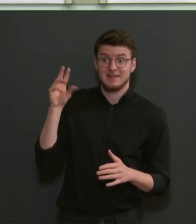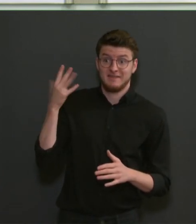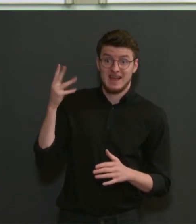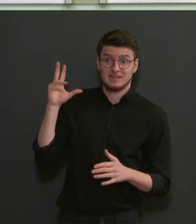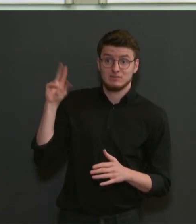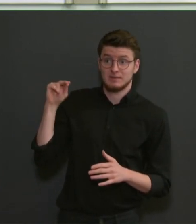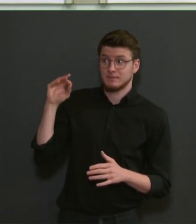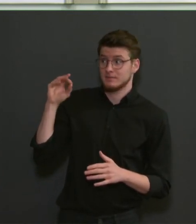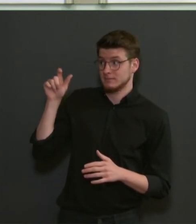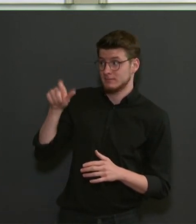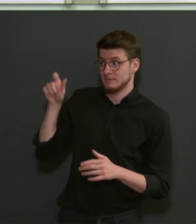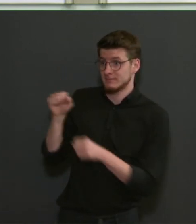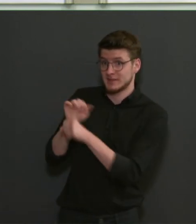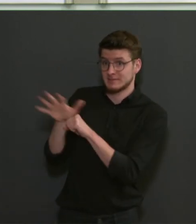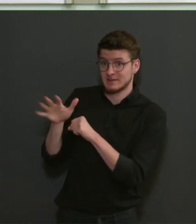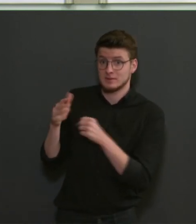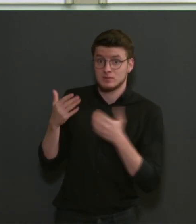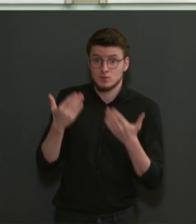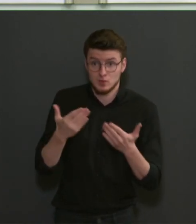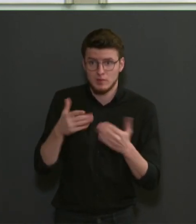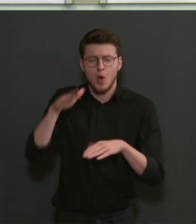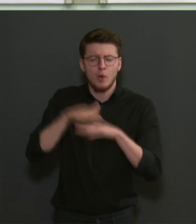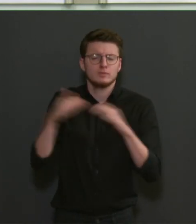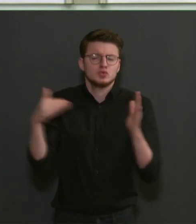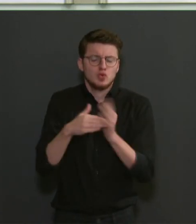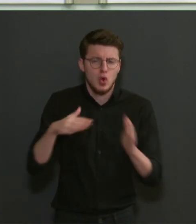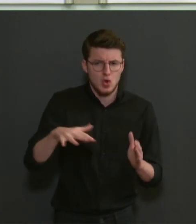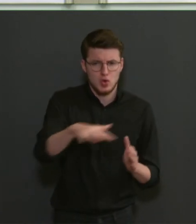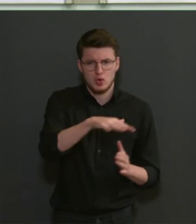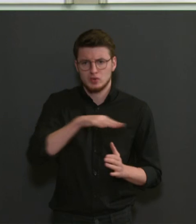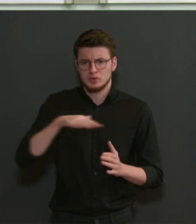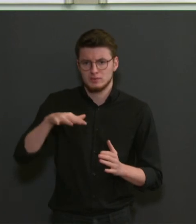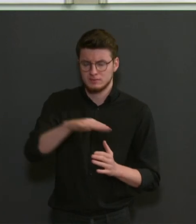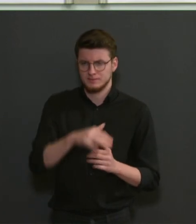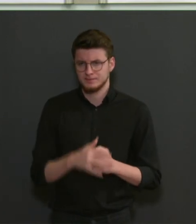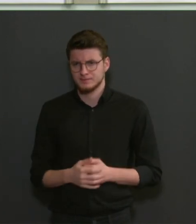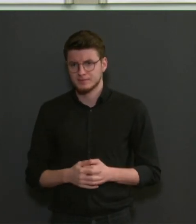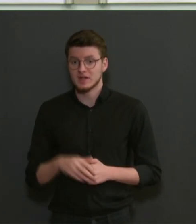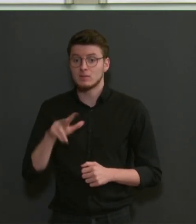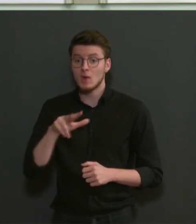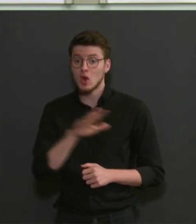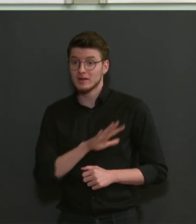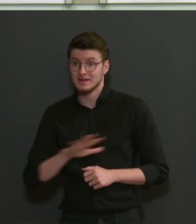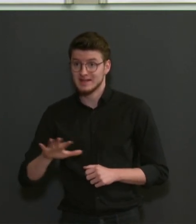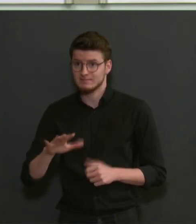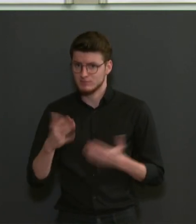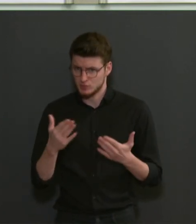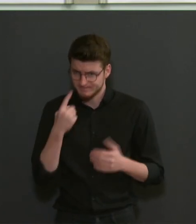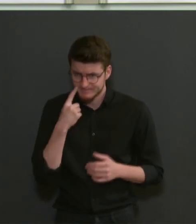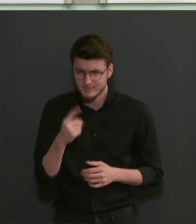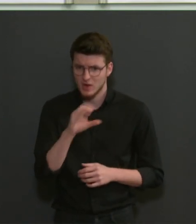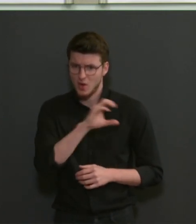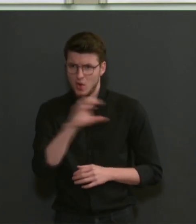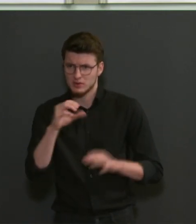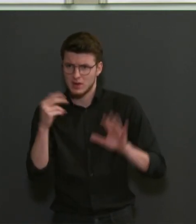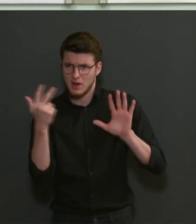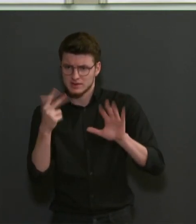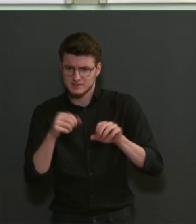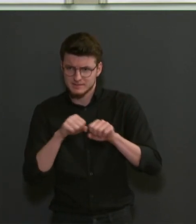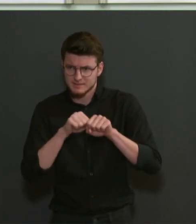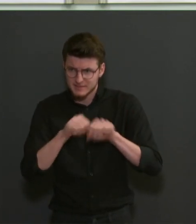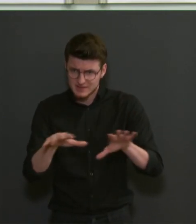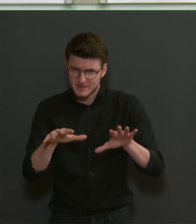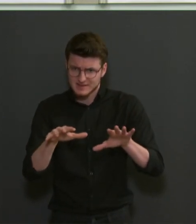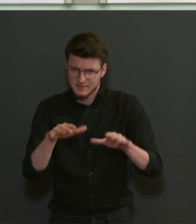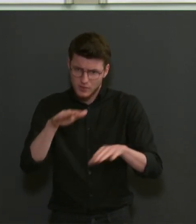In Wallonië werden deze week 108 besmettingen op 1000 bewoners vastgesteld en in Brussel